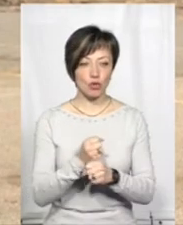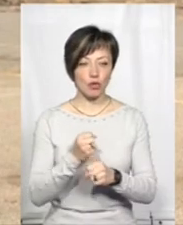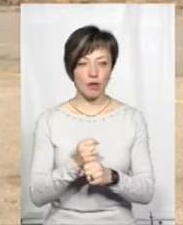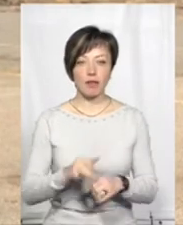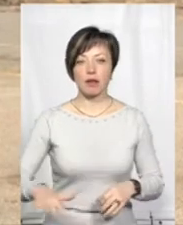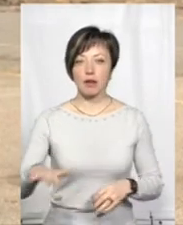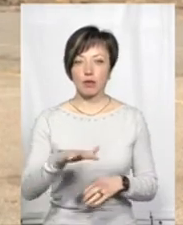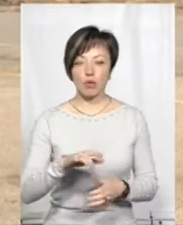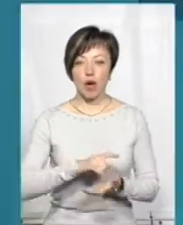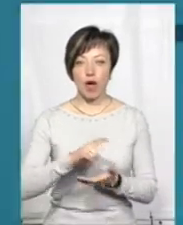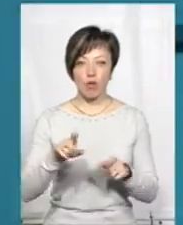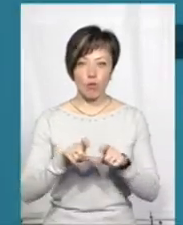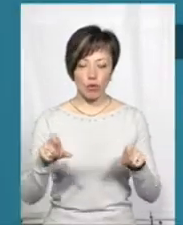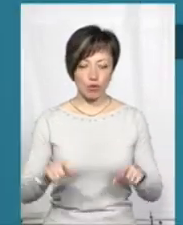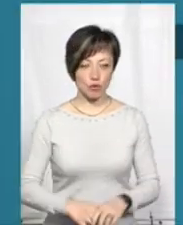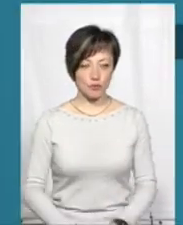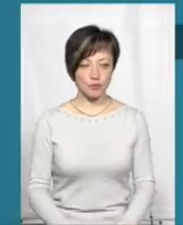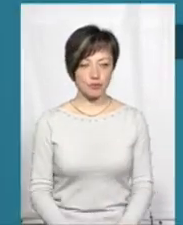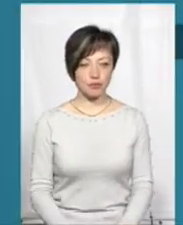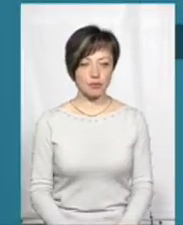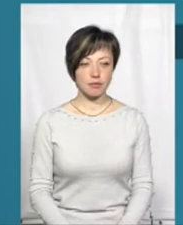на території аеропорту.